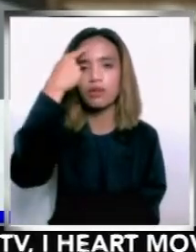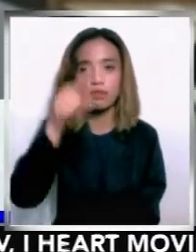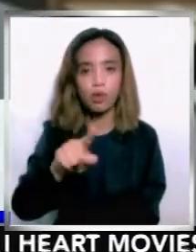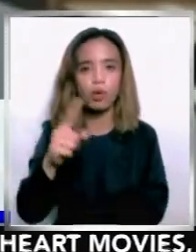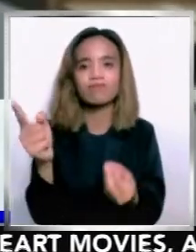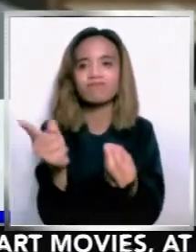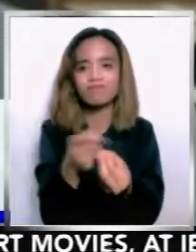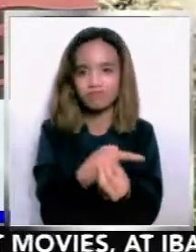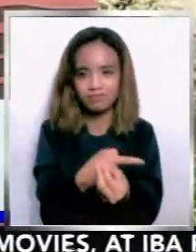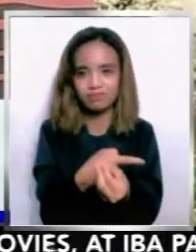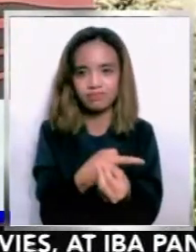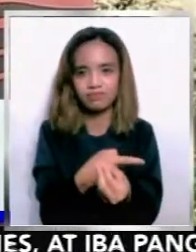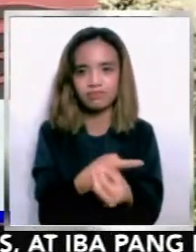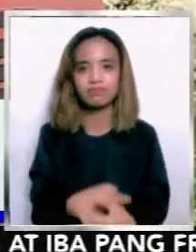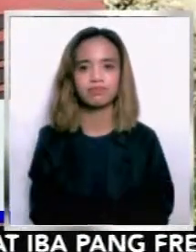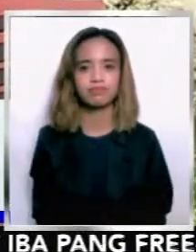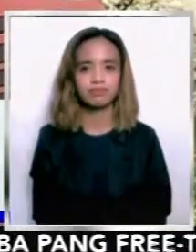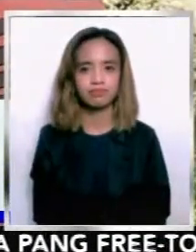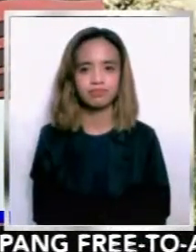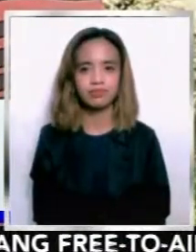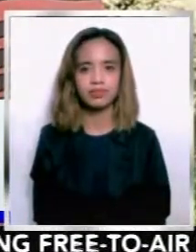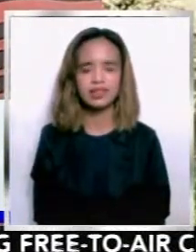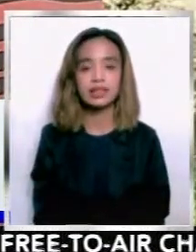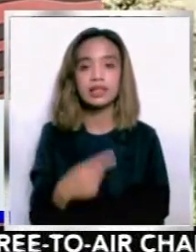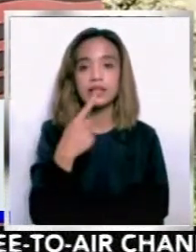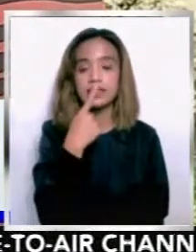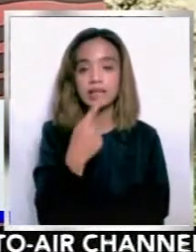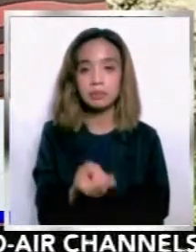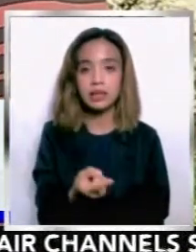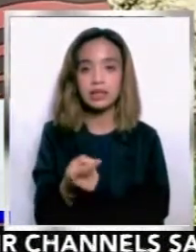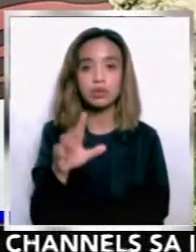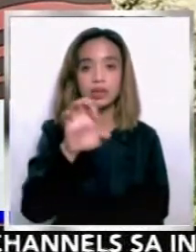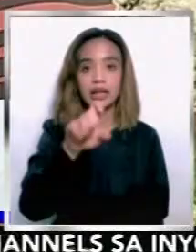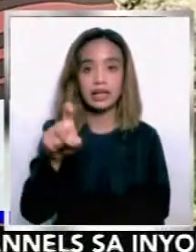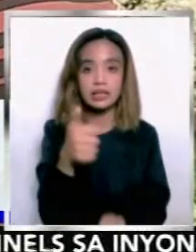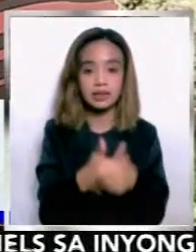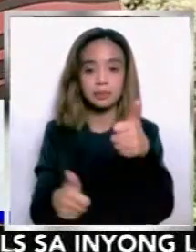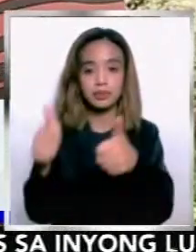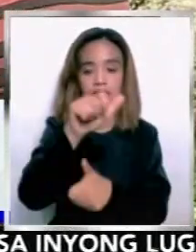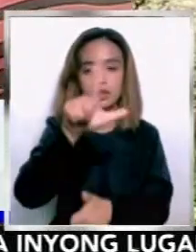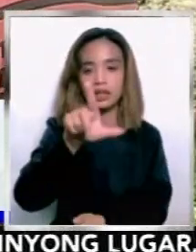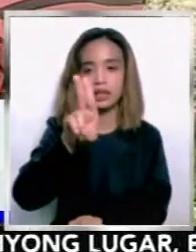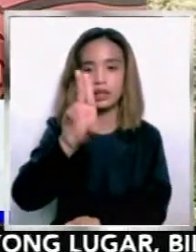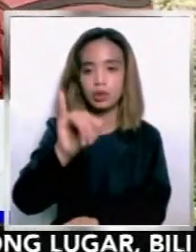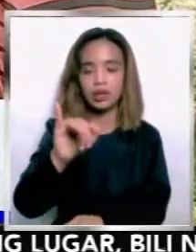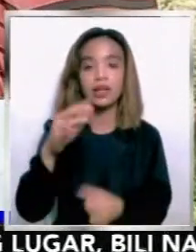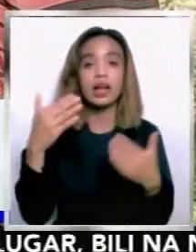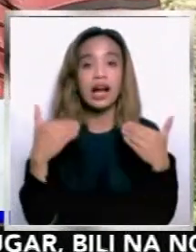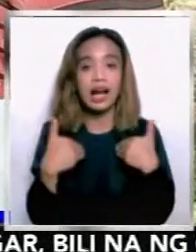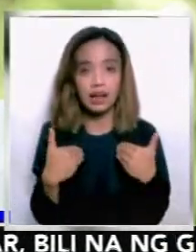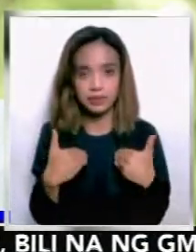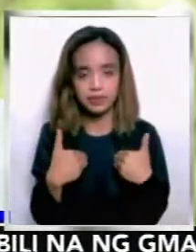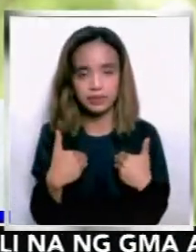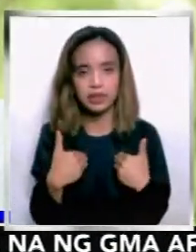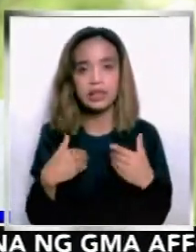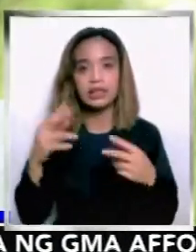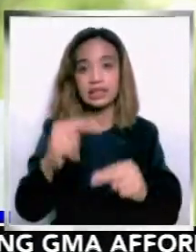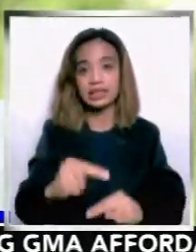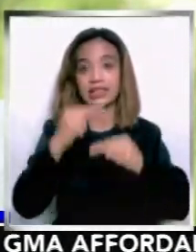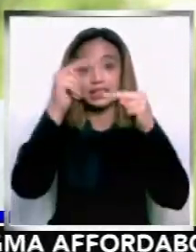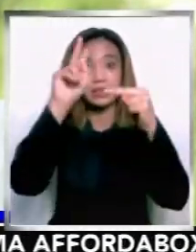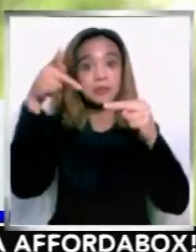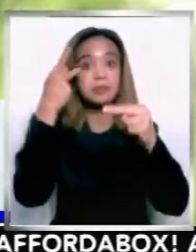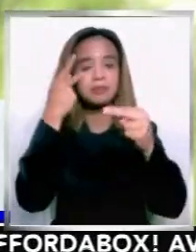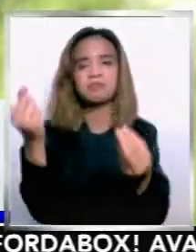you perpetually. Sabi ni dating COMELEC Commissioner Louie Guia, may mga iba na rin kandidatong perpetually disqualified sa pagtakbo